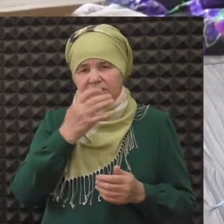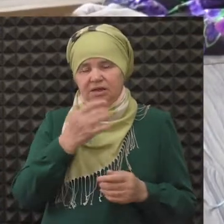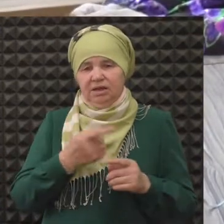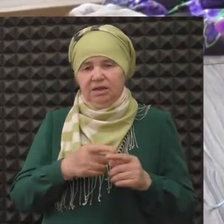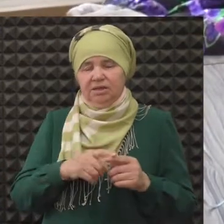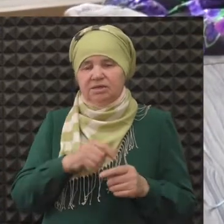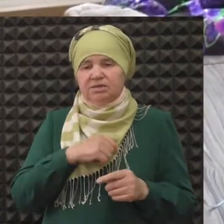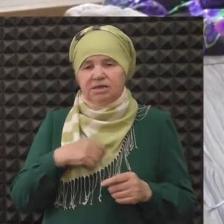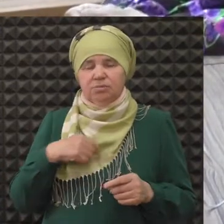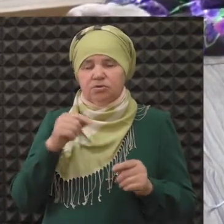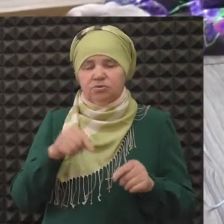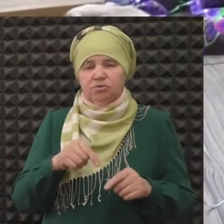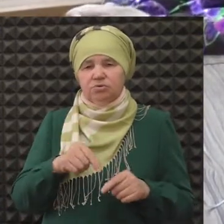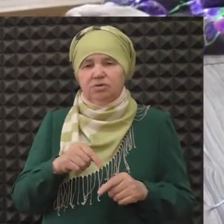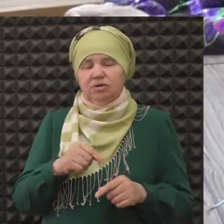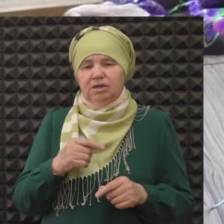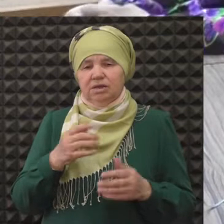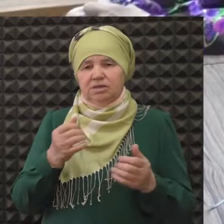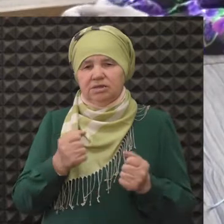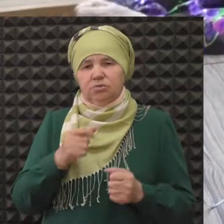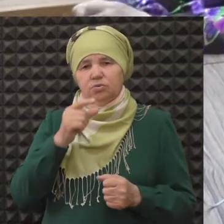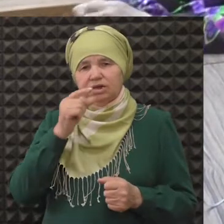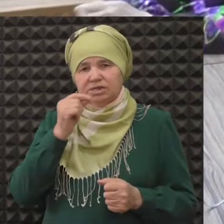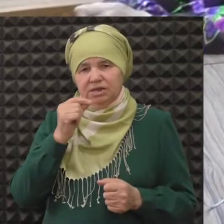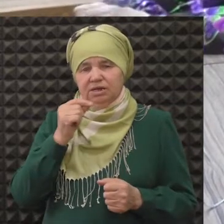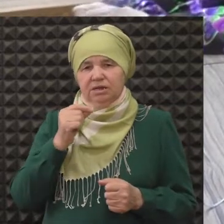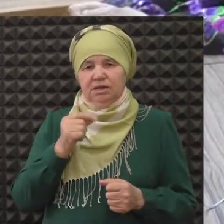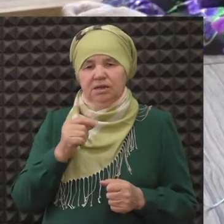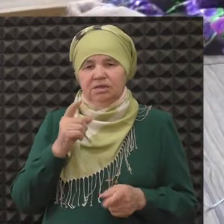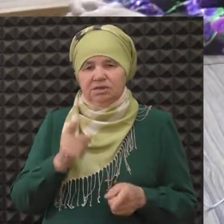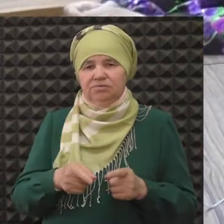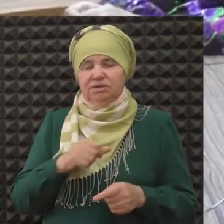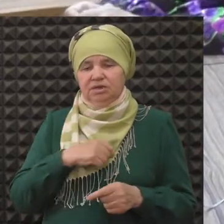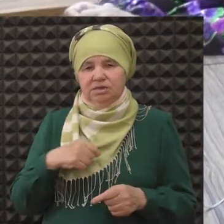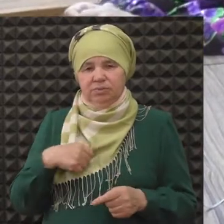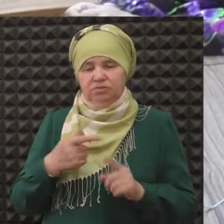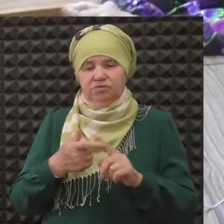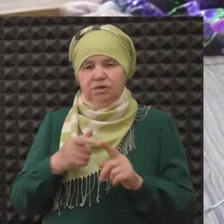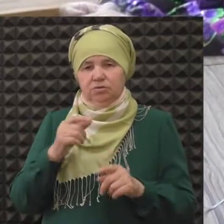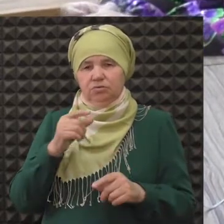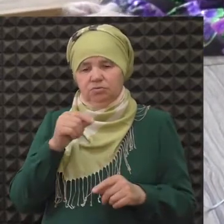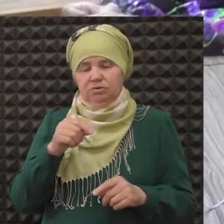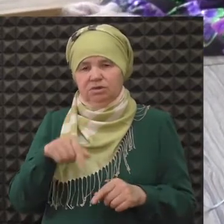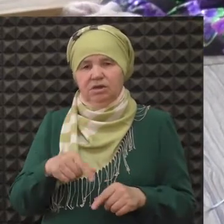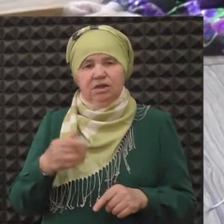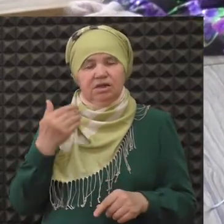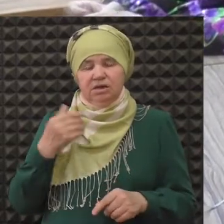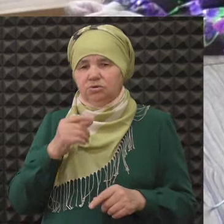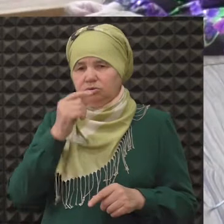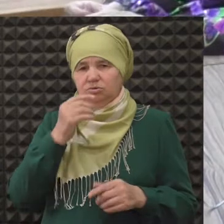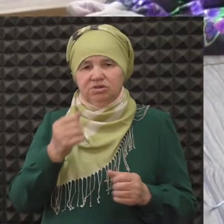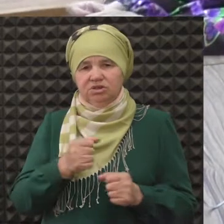это самое то, что вот здесь они держат ураза. Вот, естественно, я сама тоже второй год держу, и я раньше не